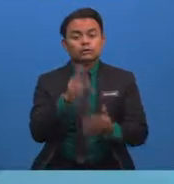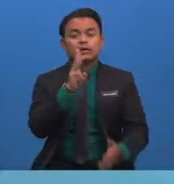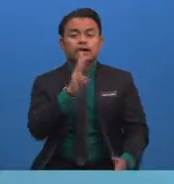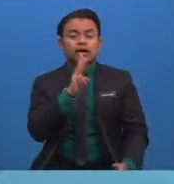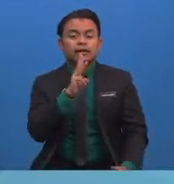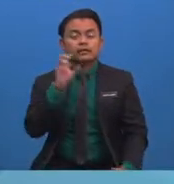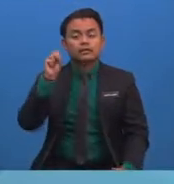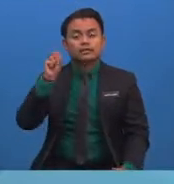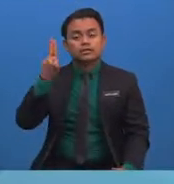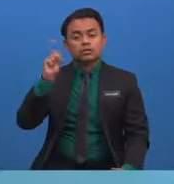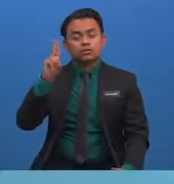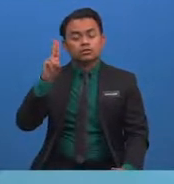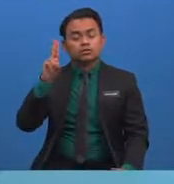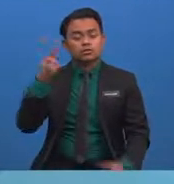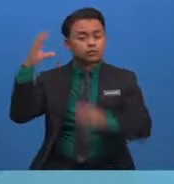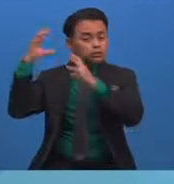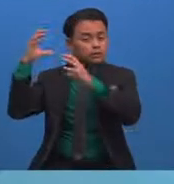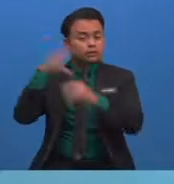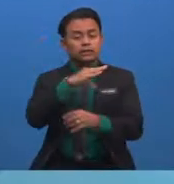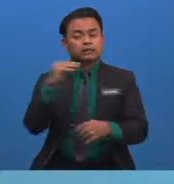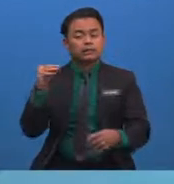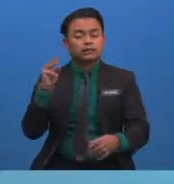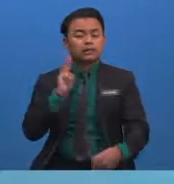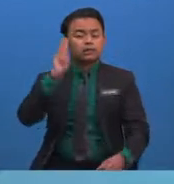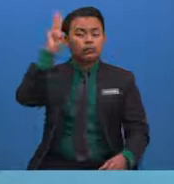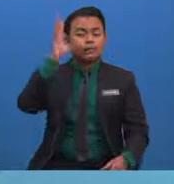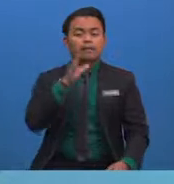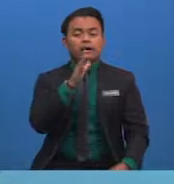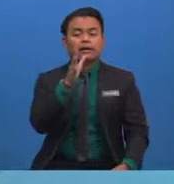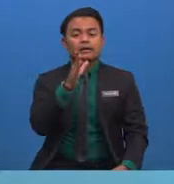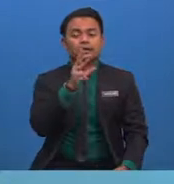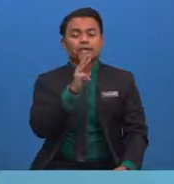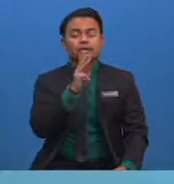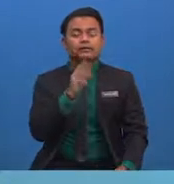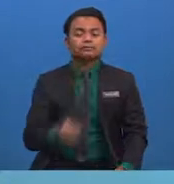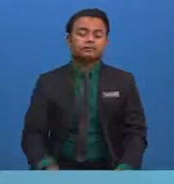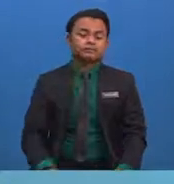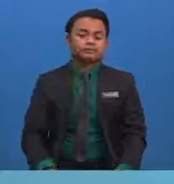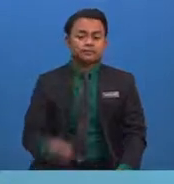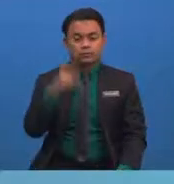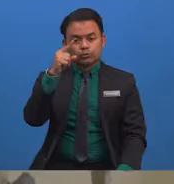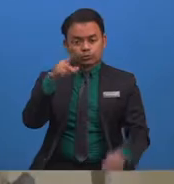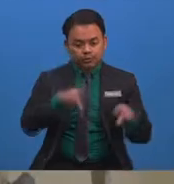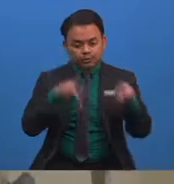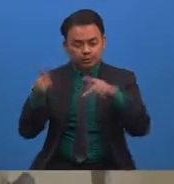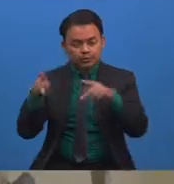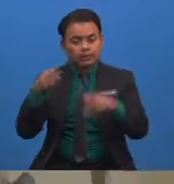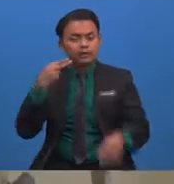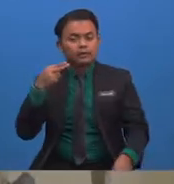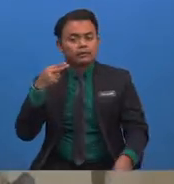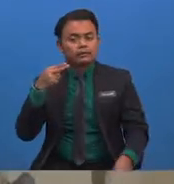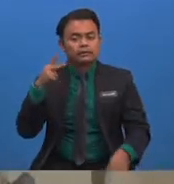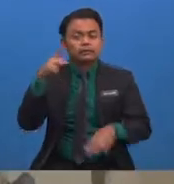susu, santan dan wap air untuk memindahkan haba kepada makanan.